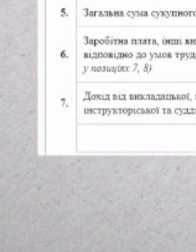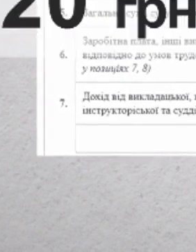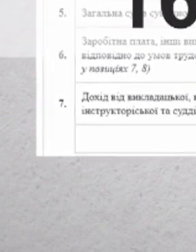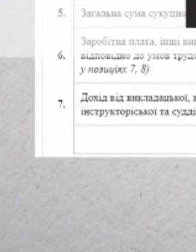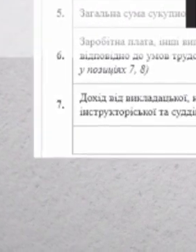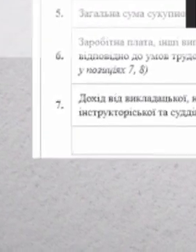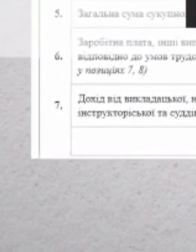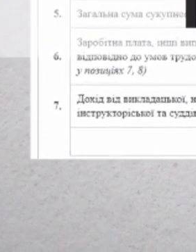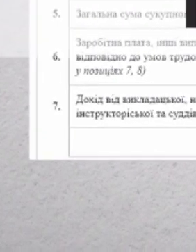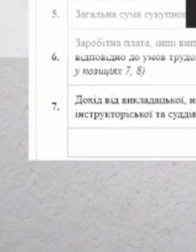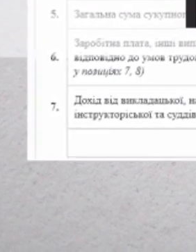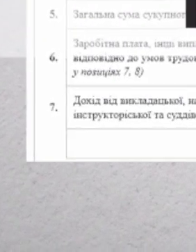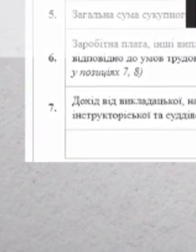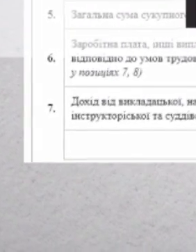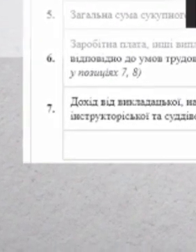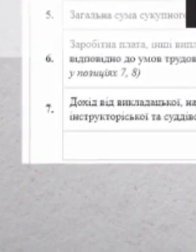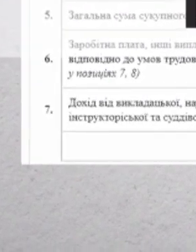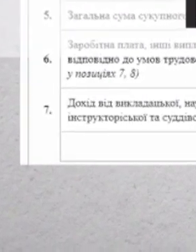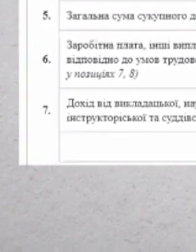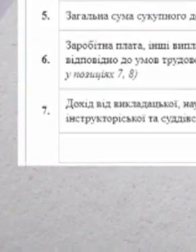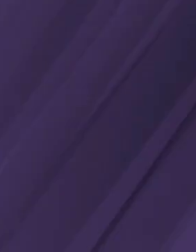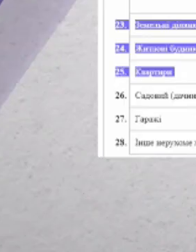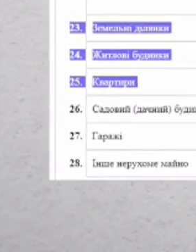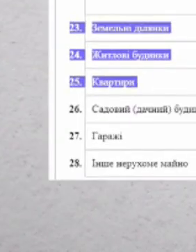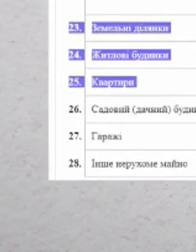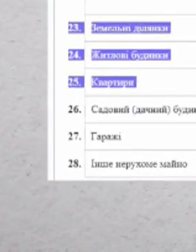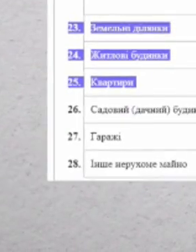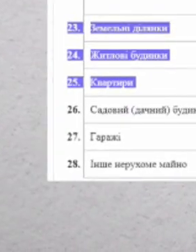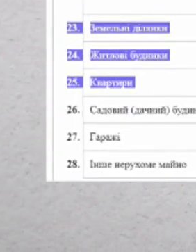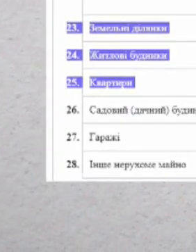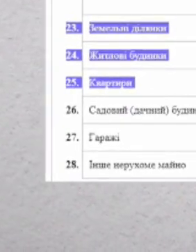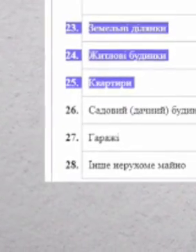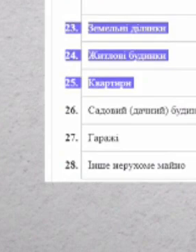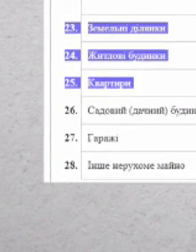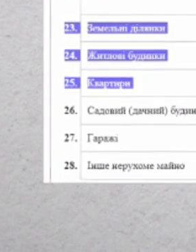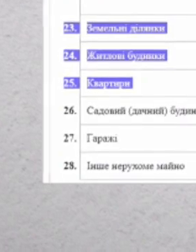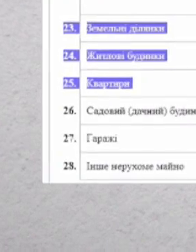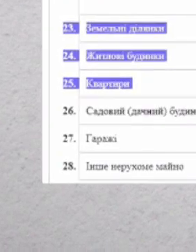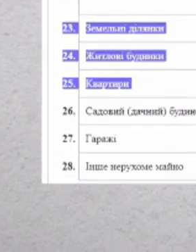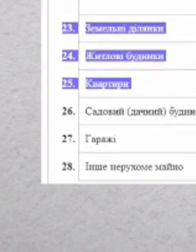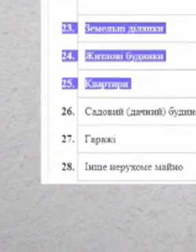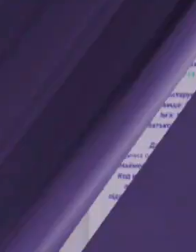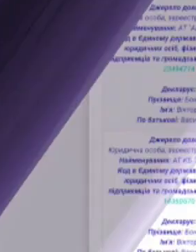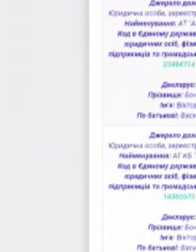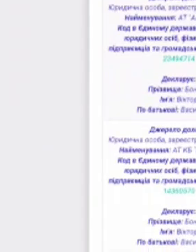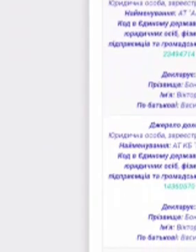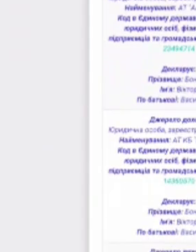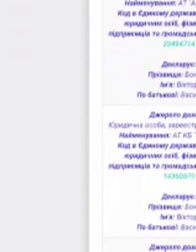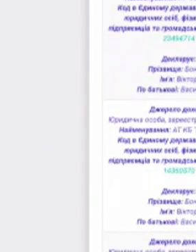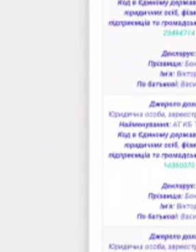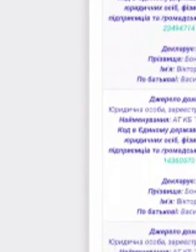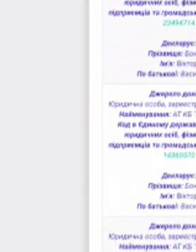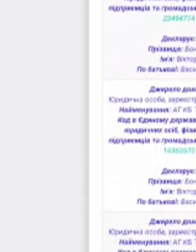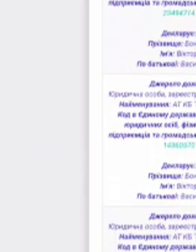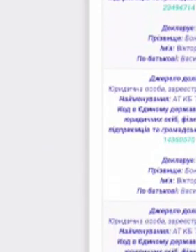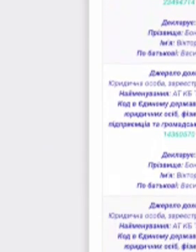задекларував 168 тисяч гривень зарплати, земельну ділянку, будинок у 600 квадратних метрів та квартиру в Одесі. У декларації